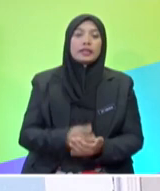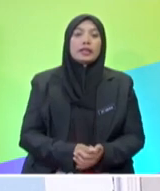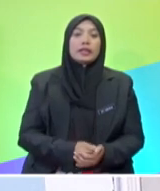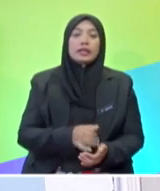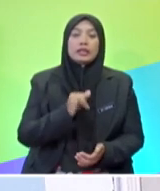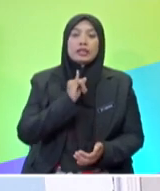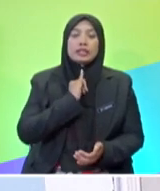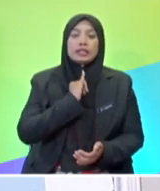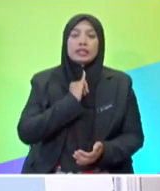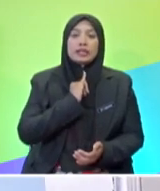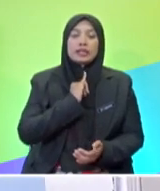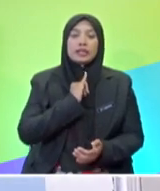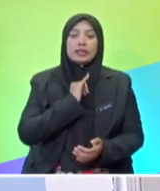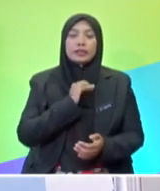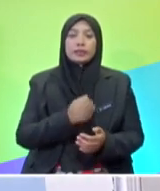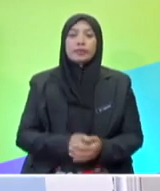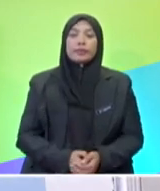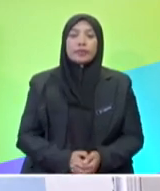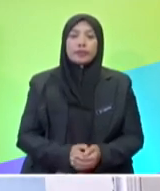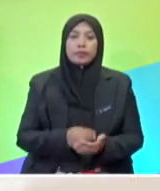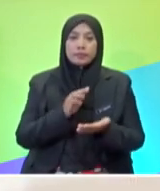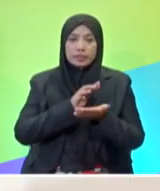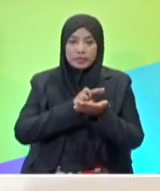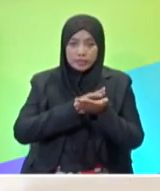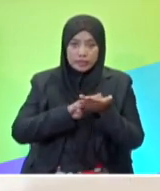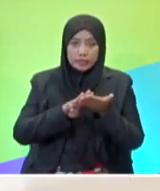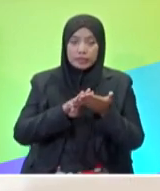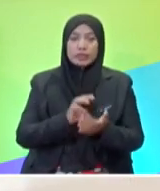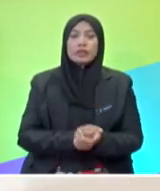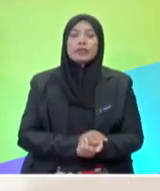dengan sempurna. Okey, Alisha, ya ke tidak?